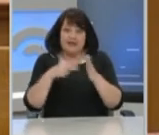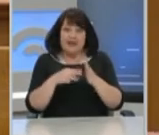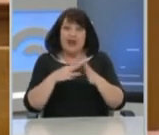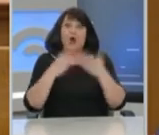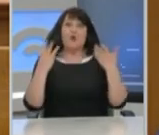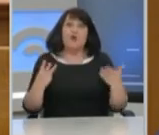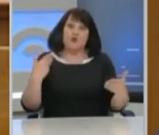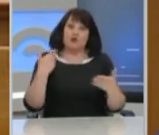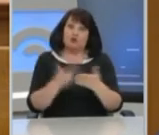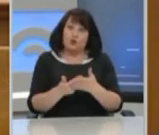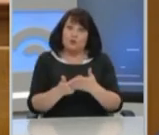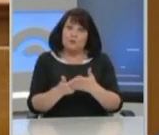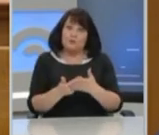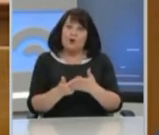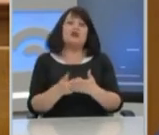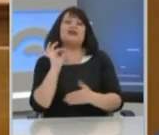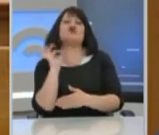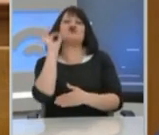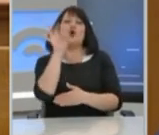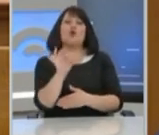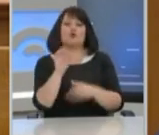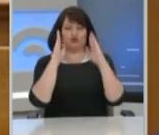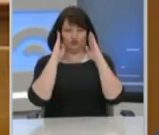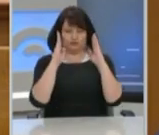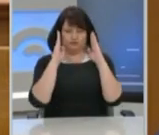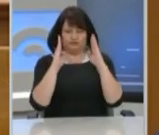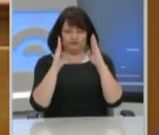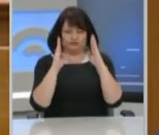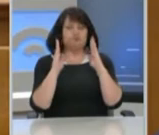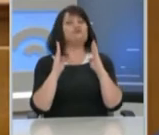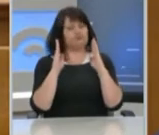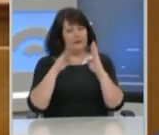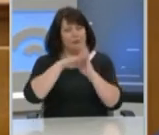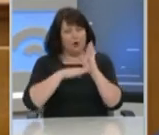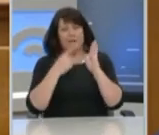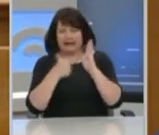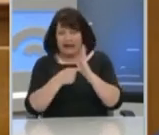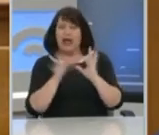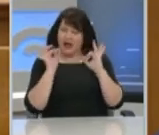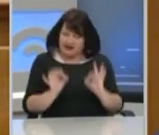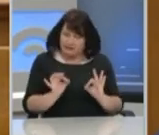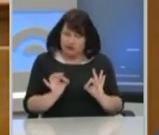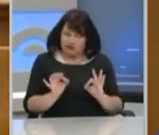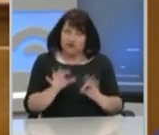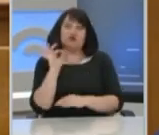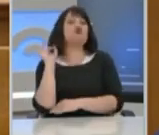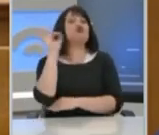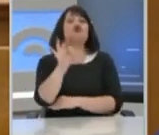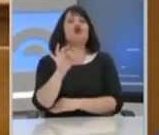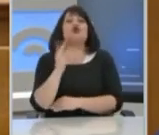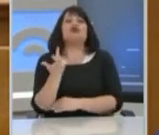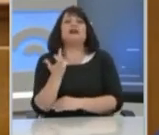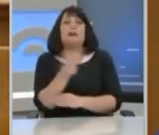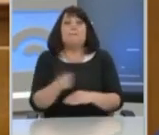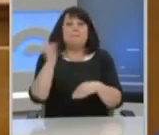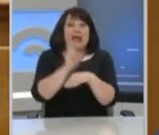θα υπάρχει η πρόβλεψη ότι είμαστε εντός των δημοσιονομικών στόχων του προγράμματος. Ποιος είναι ο στόχος?